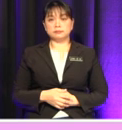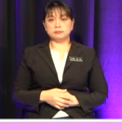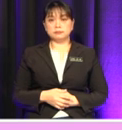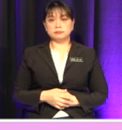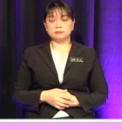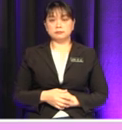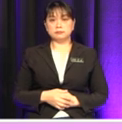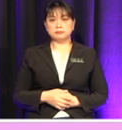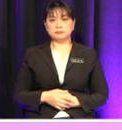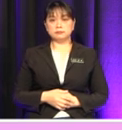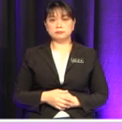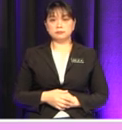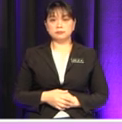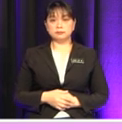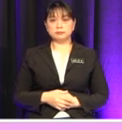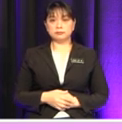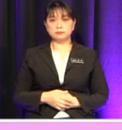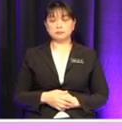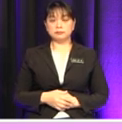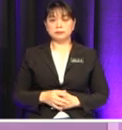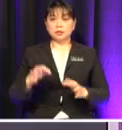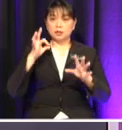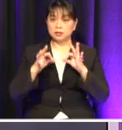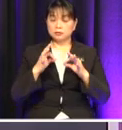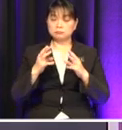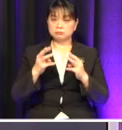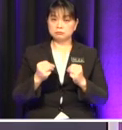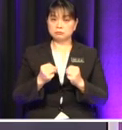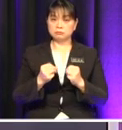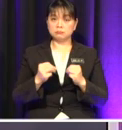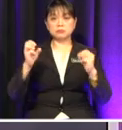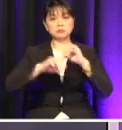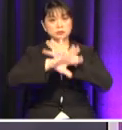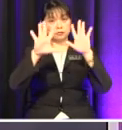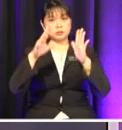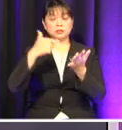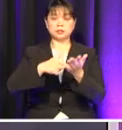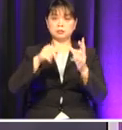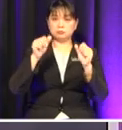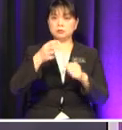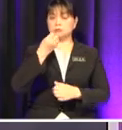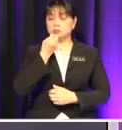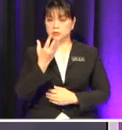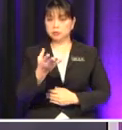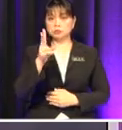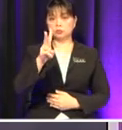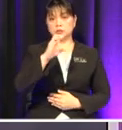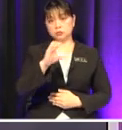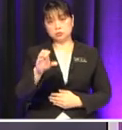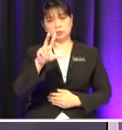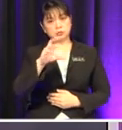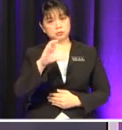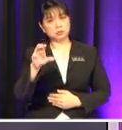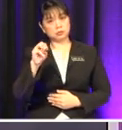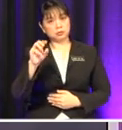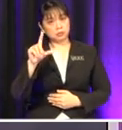kalau nak lebih jelas lagi boleh beritahu sebelum Oke 200 hingga 300 Oke ML semacam semasa